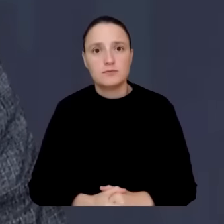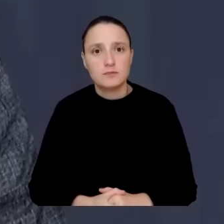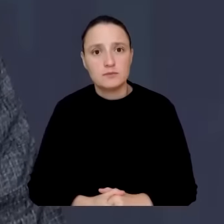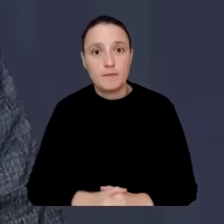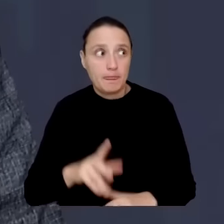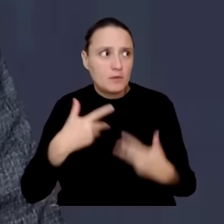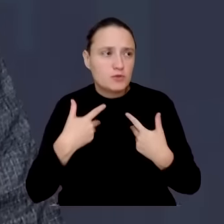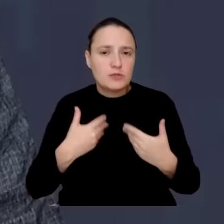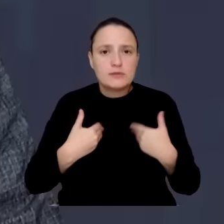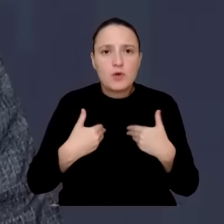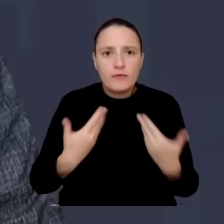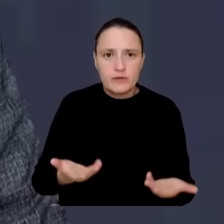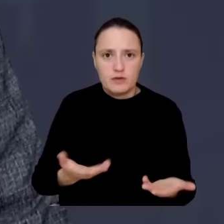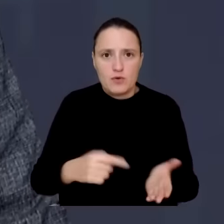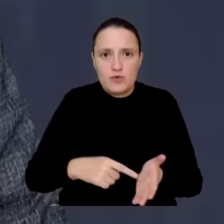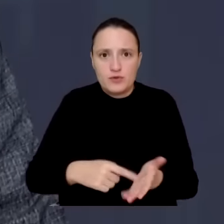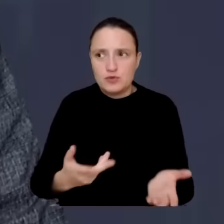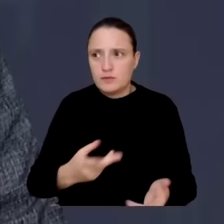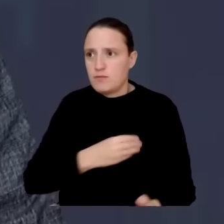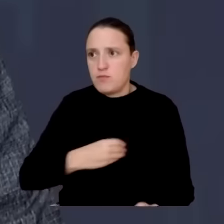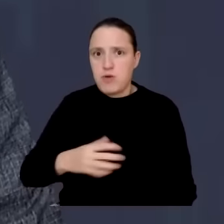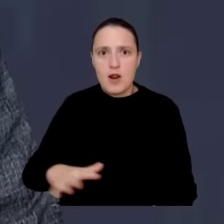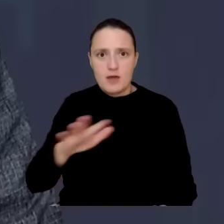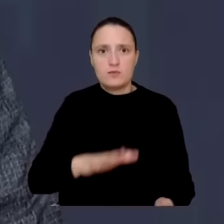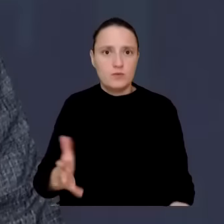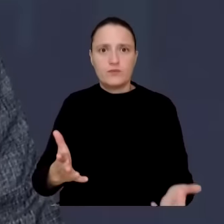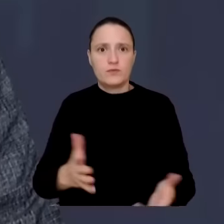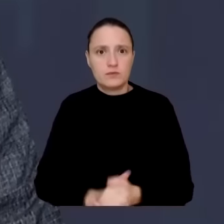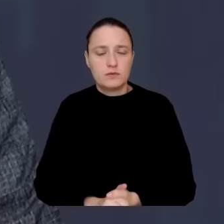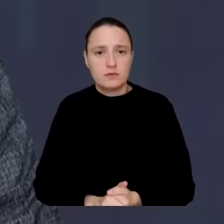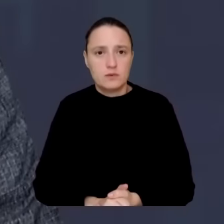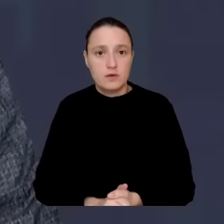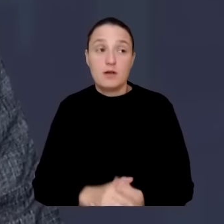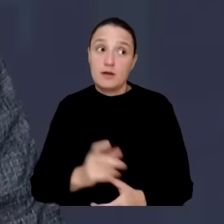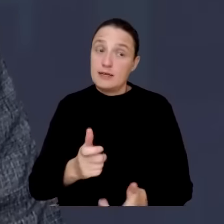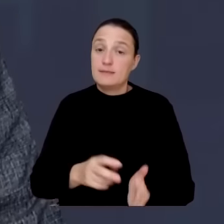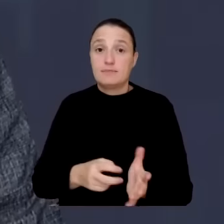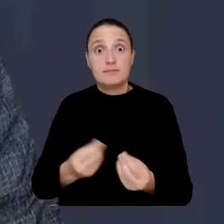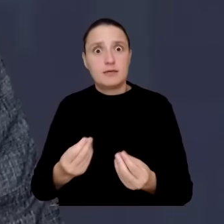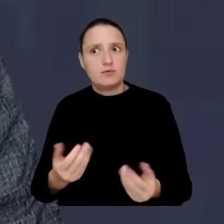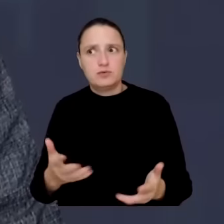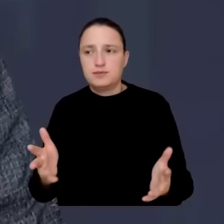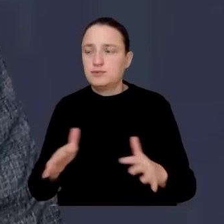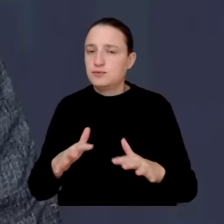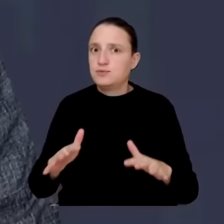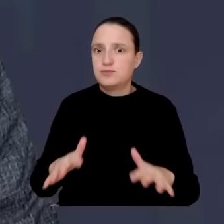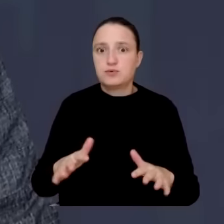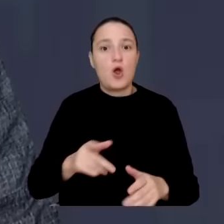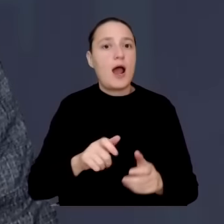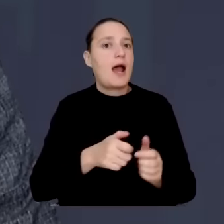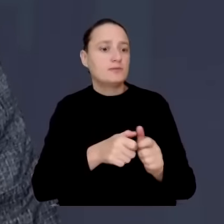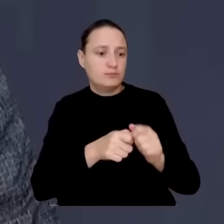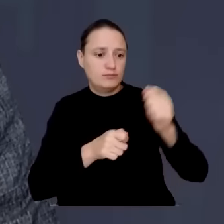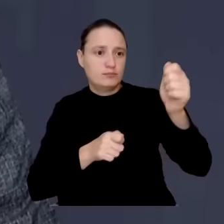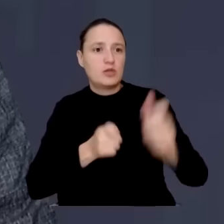życie i zdrowie Polaków No cóż ta ta luka jest ogromna i ta Czarodziejska różka widać nie